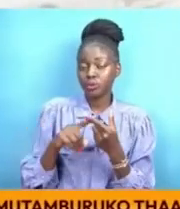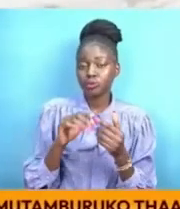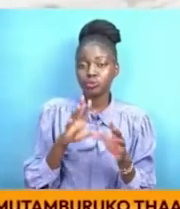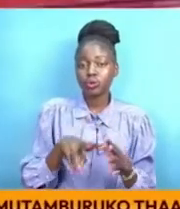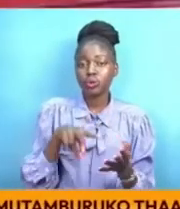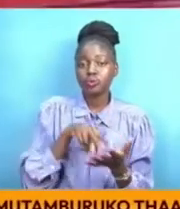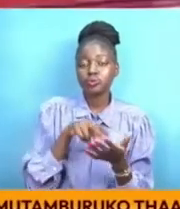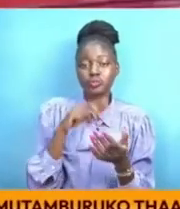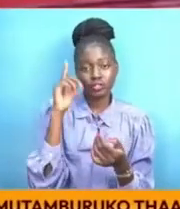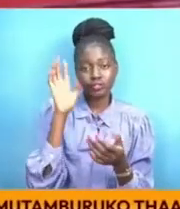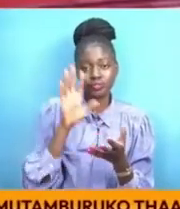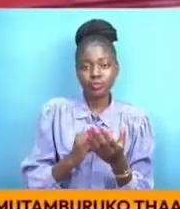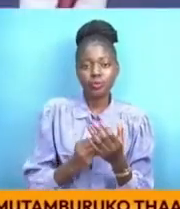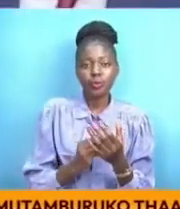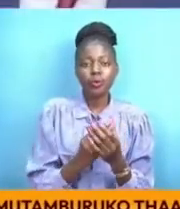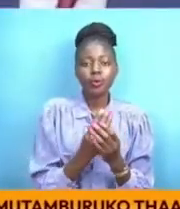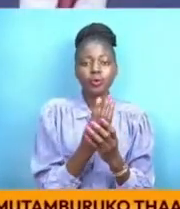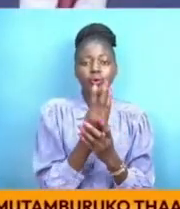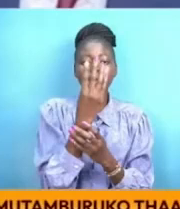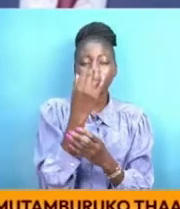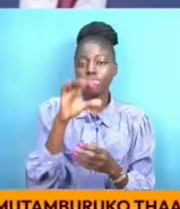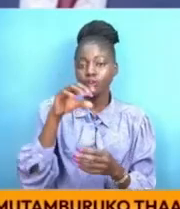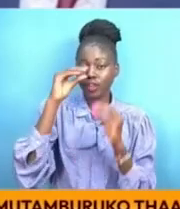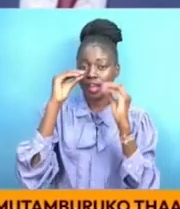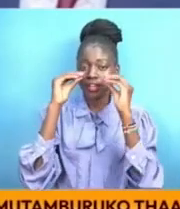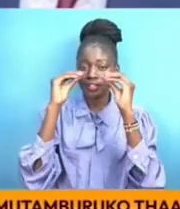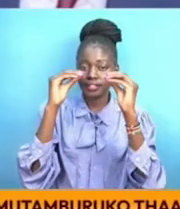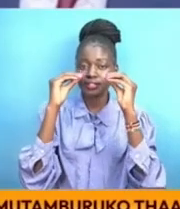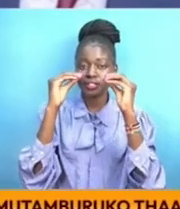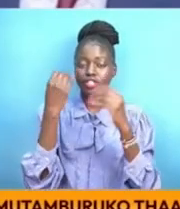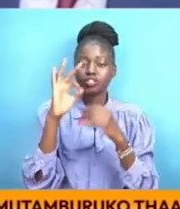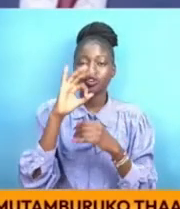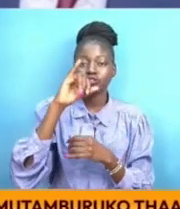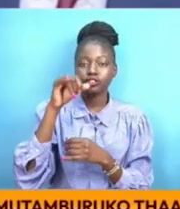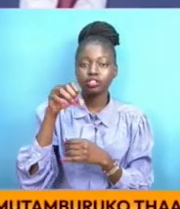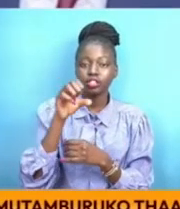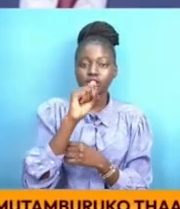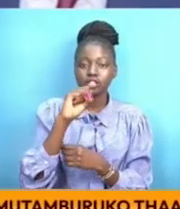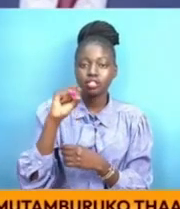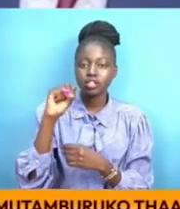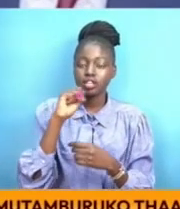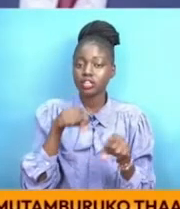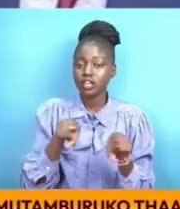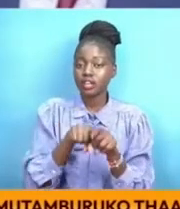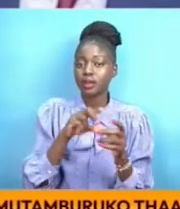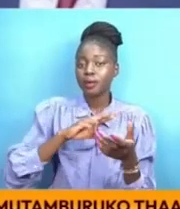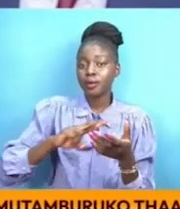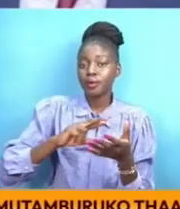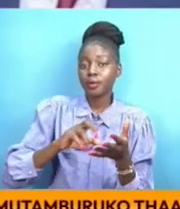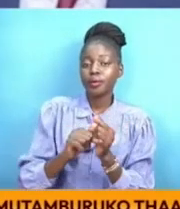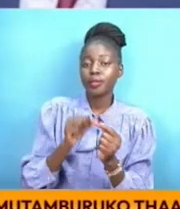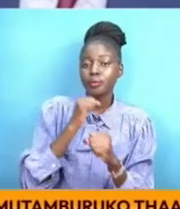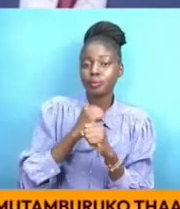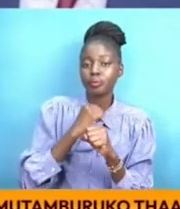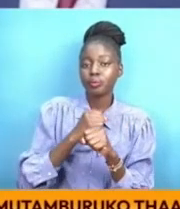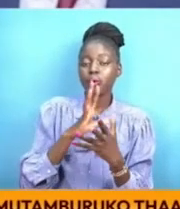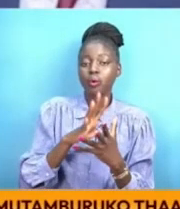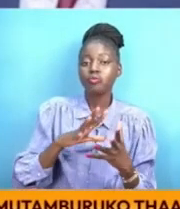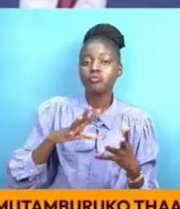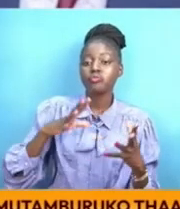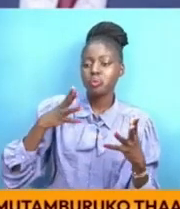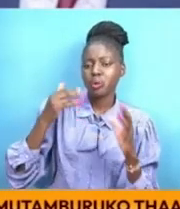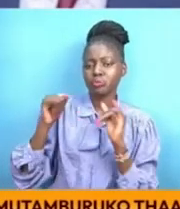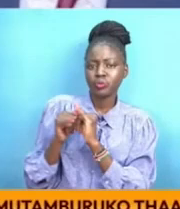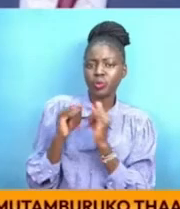kurugamirira wambatiria ngathi wa arimu aria mari mathomo-ini a JSS na kumandikithia mawira ma gutura guku